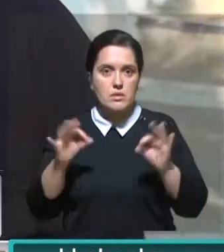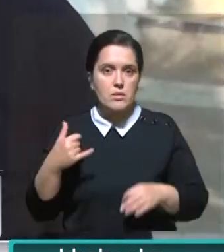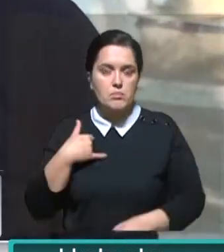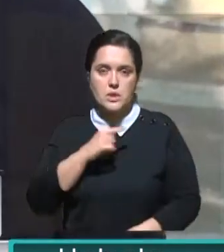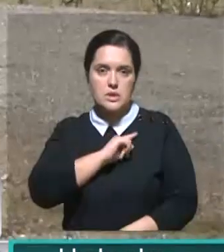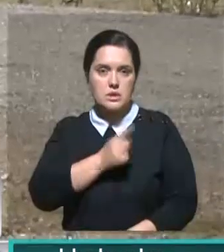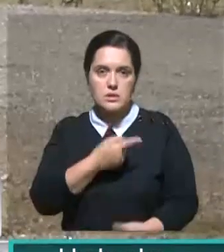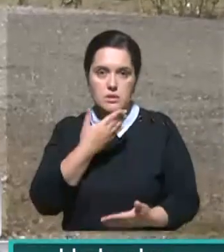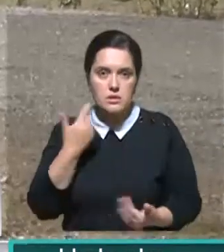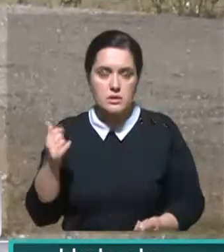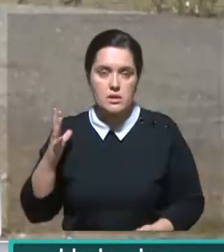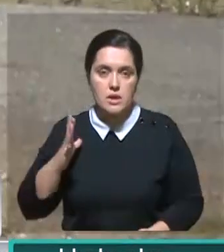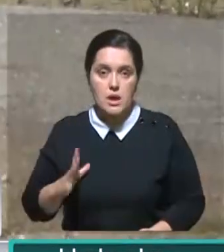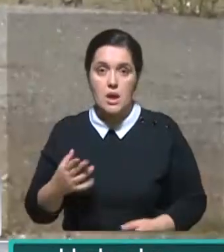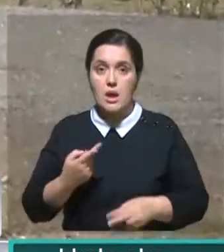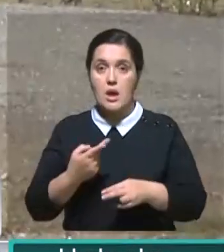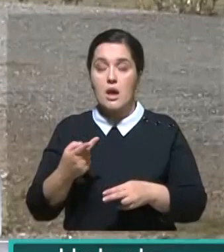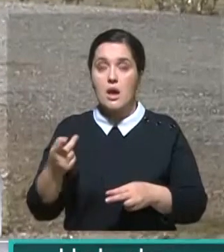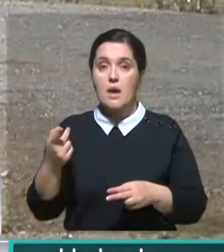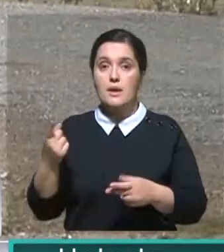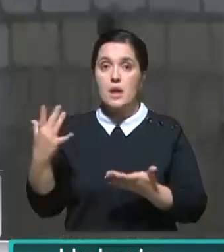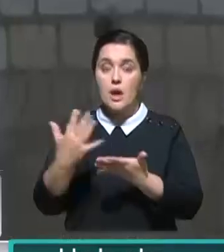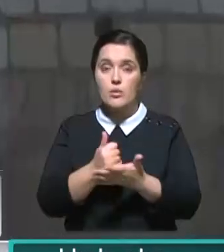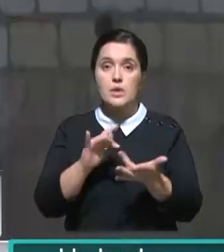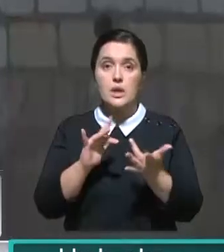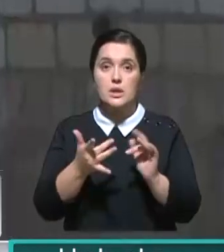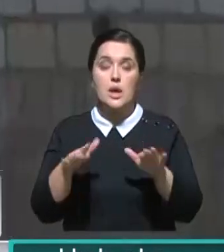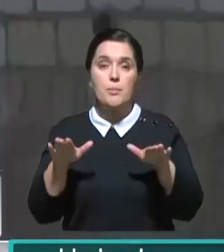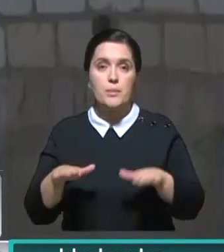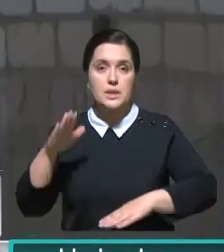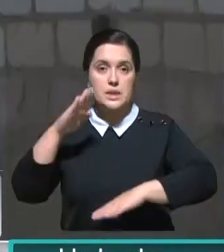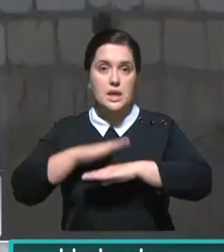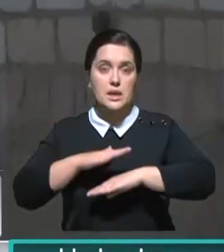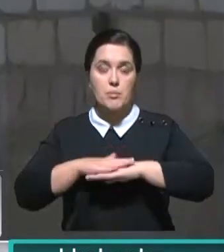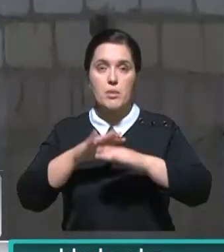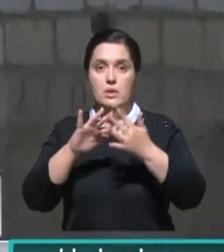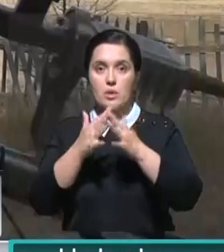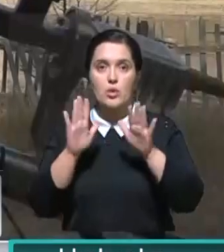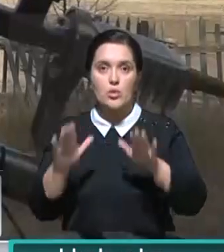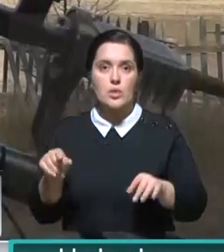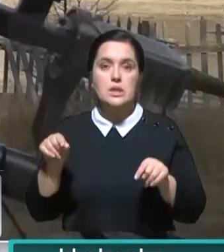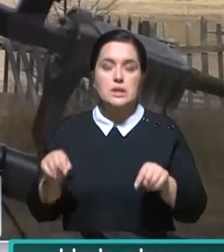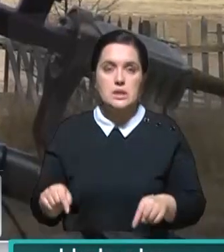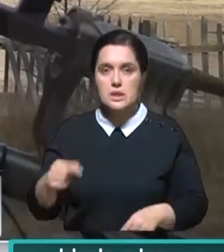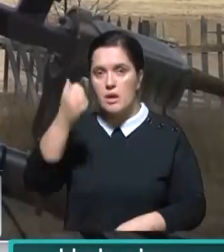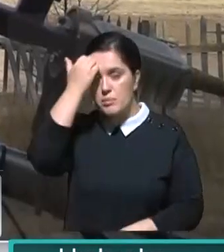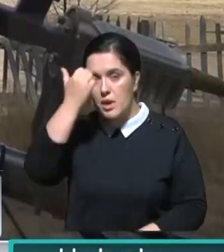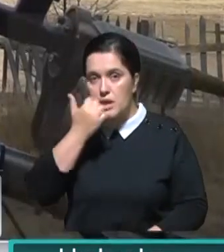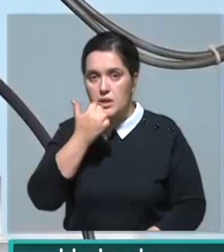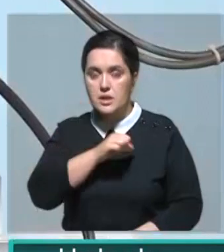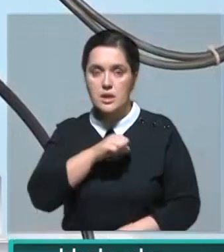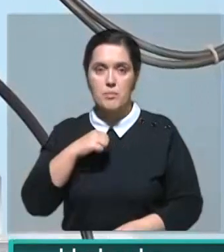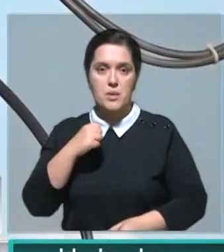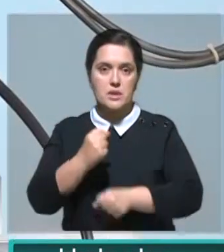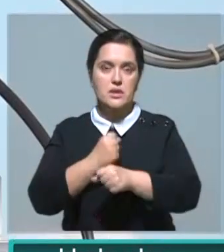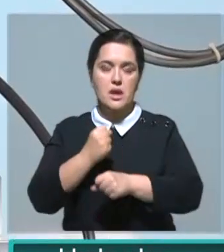так работать. Единственное место, где сельчане находят интернет, это местный акимат. Во всем ауле только здесь, благодаря самодельной вышке и старенькому